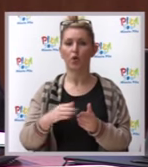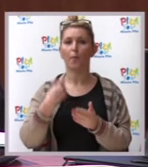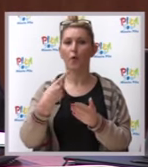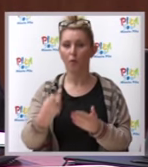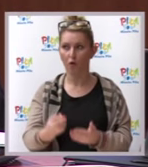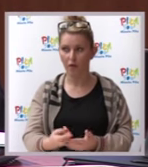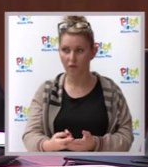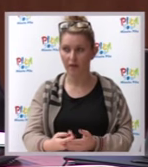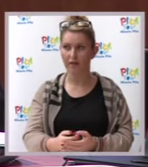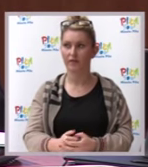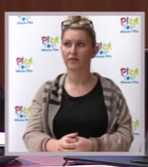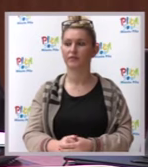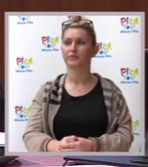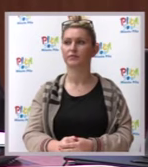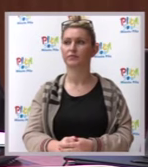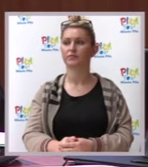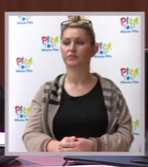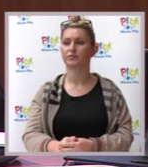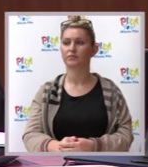w swoim obwieszczeniu minister finansów.